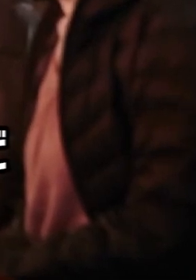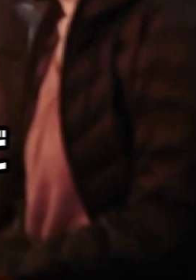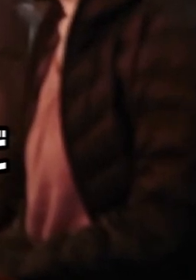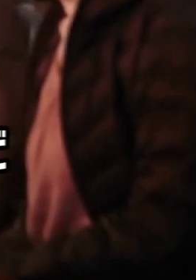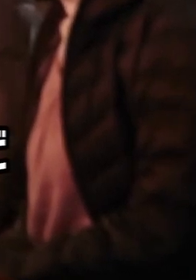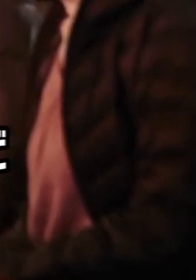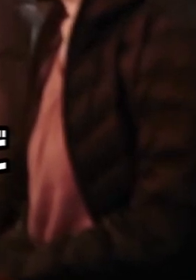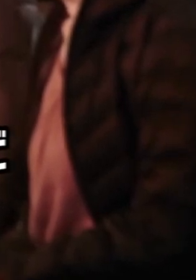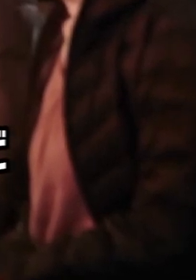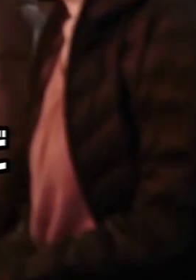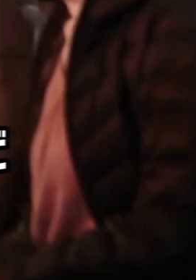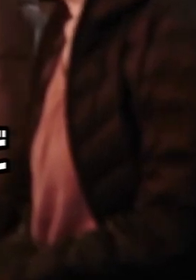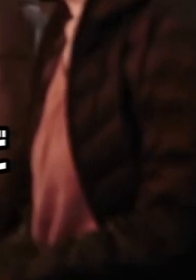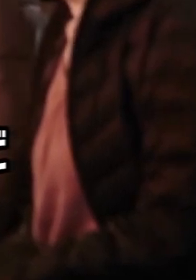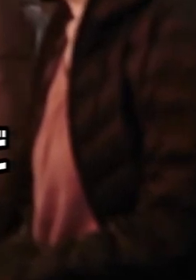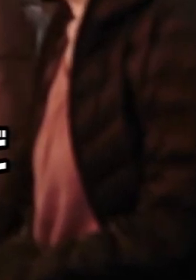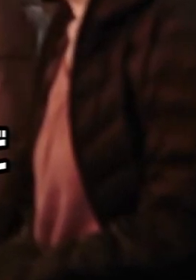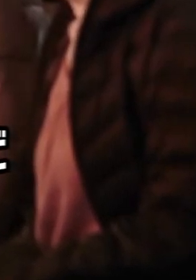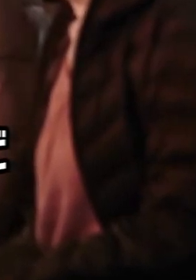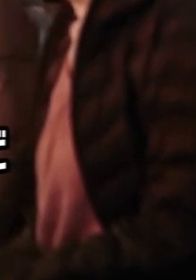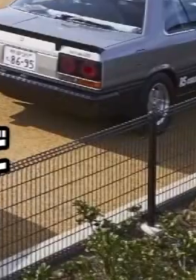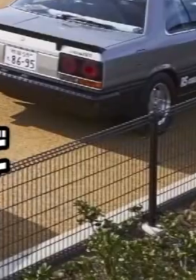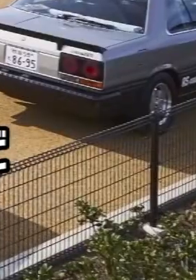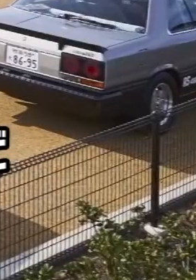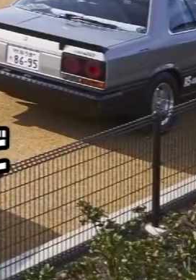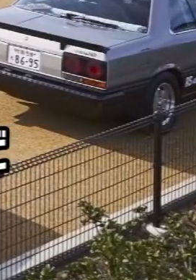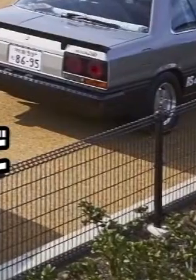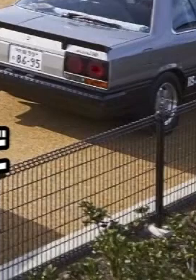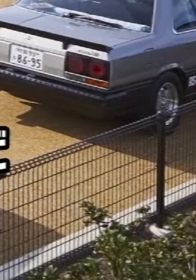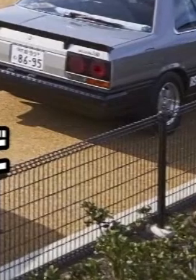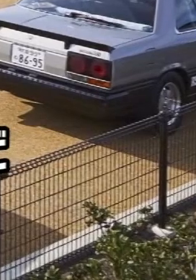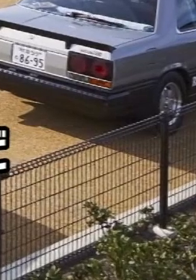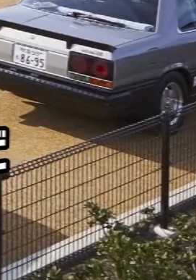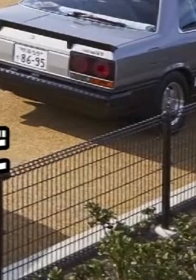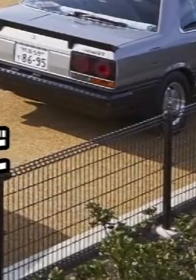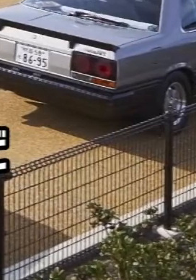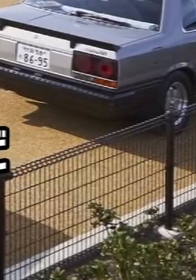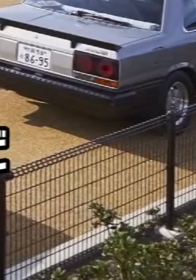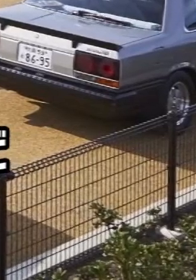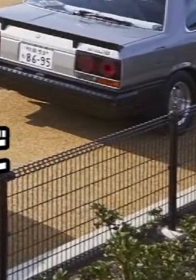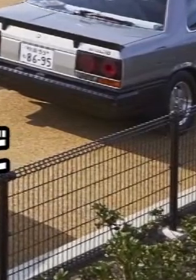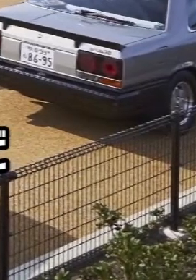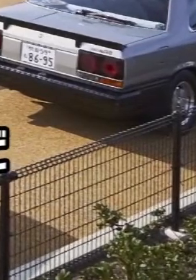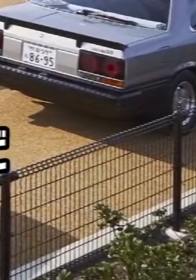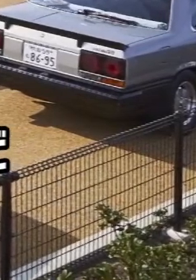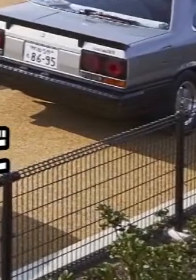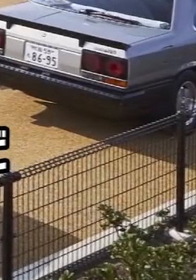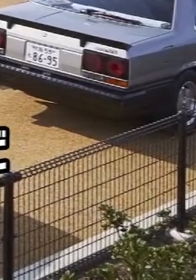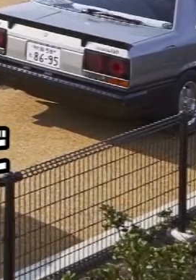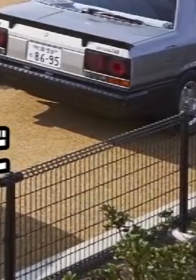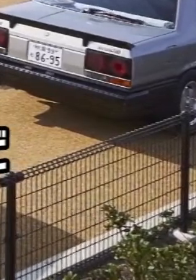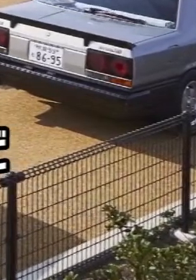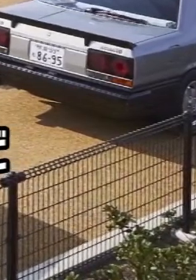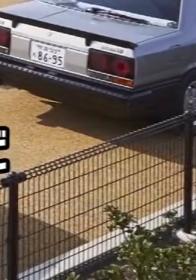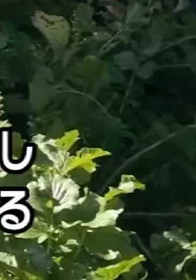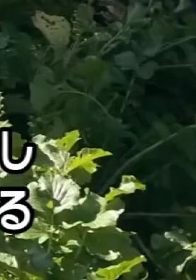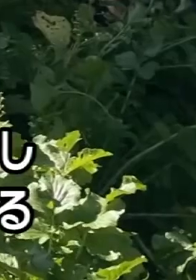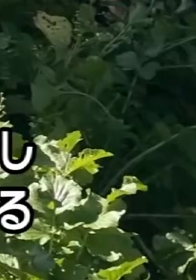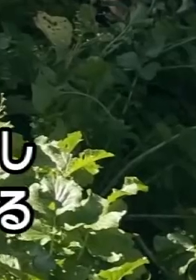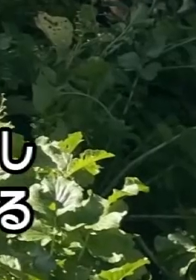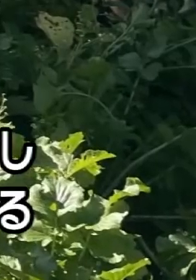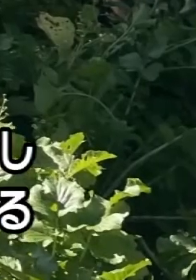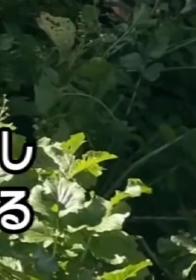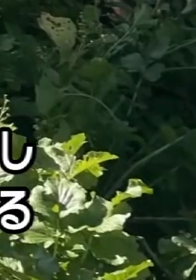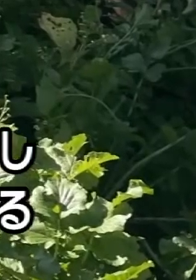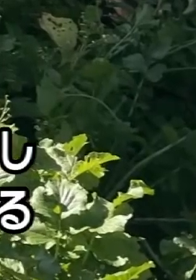自然、歴史、農業、グルメ、スポーツ、アートなどたくさんの魅力が詰まっている高槻。こ